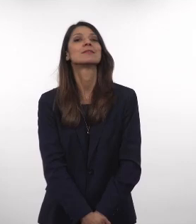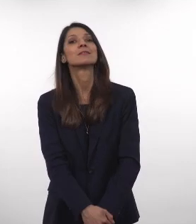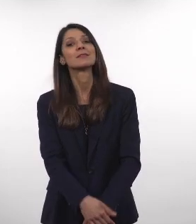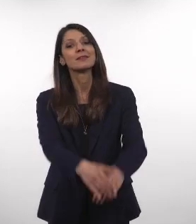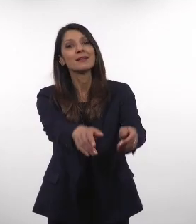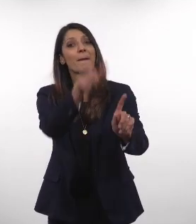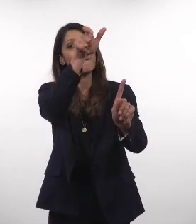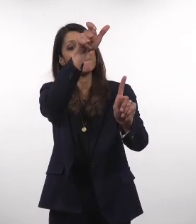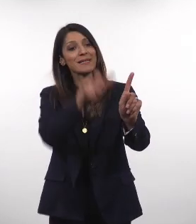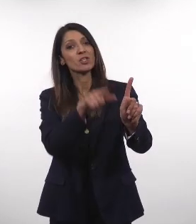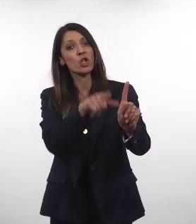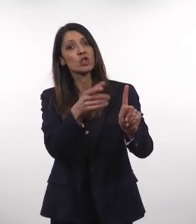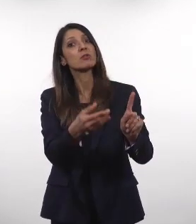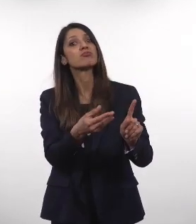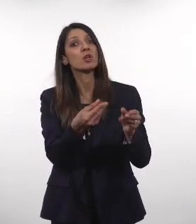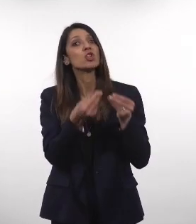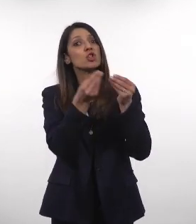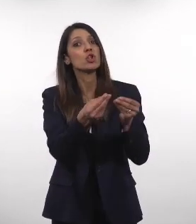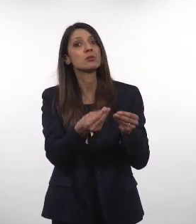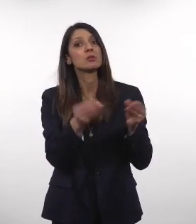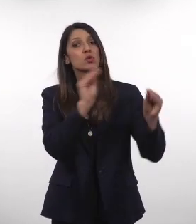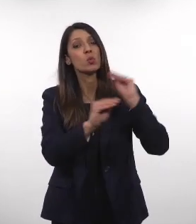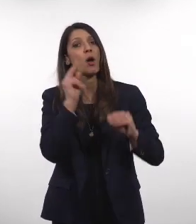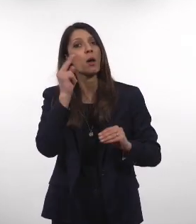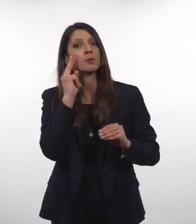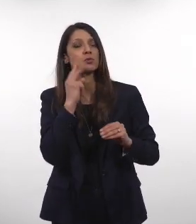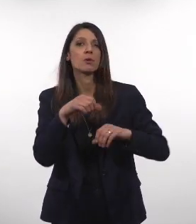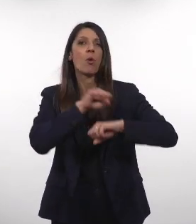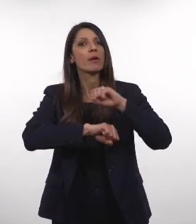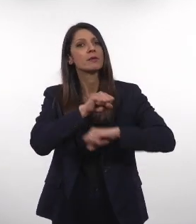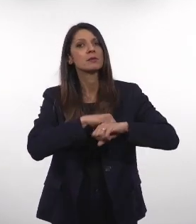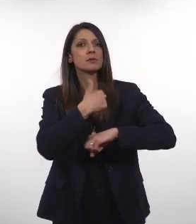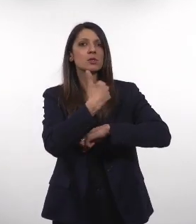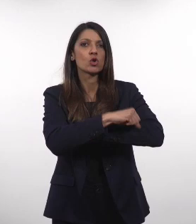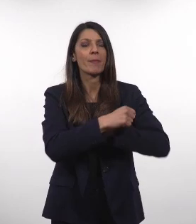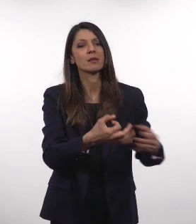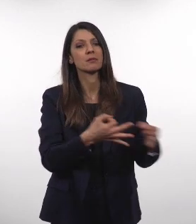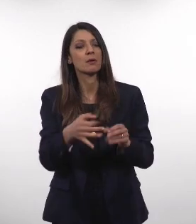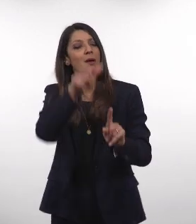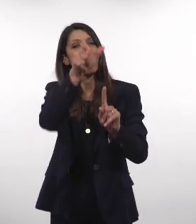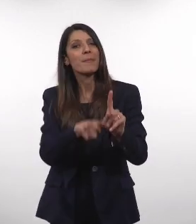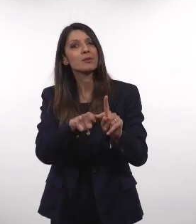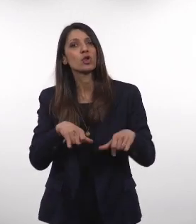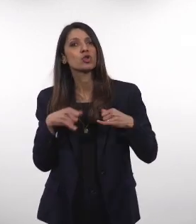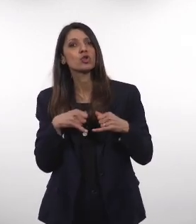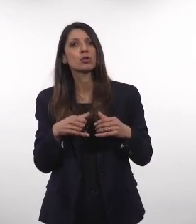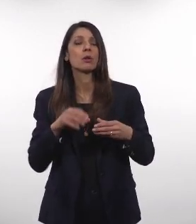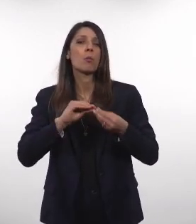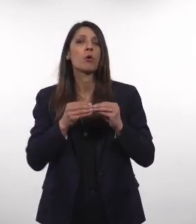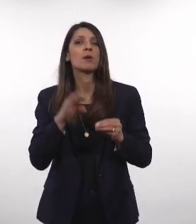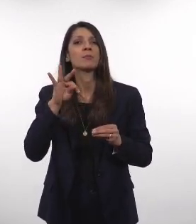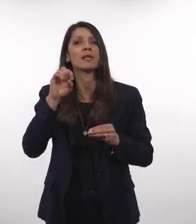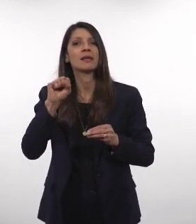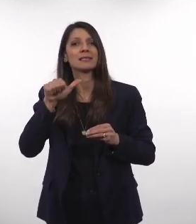L'habituation aux soins est réalisée de façon hebdomadaire. Son objectif est d'habituer les jeunes souffrant de TSA, troubles du